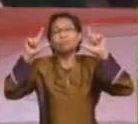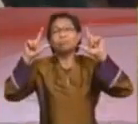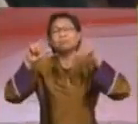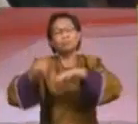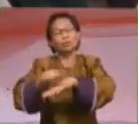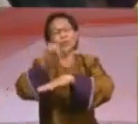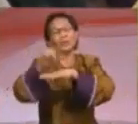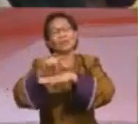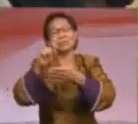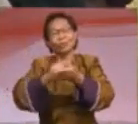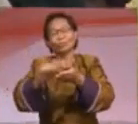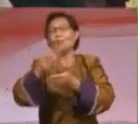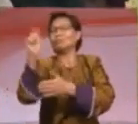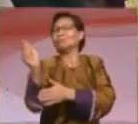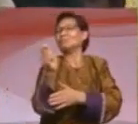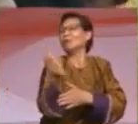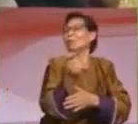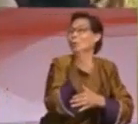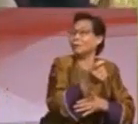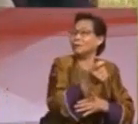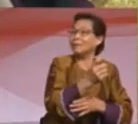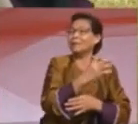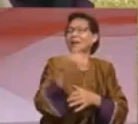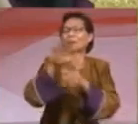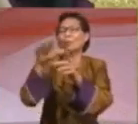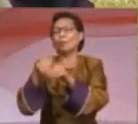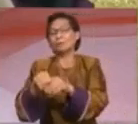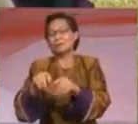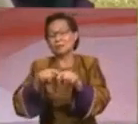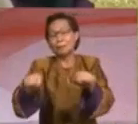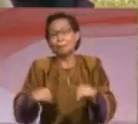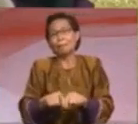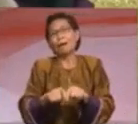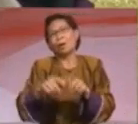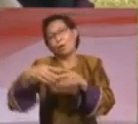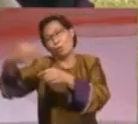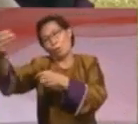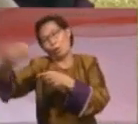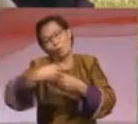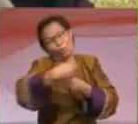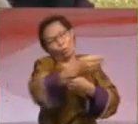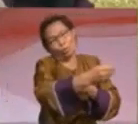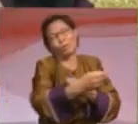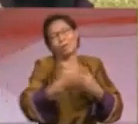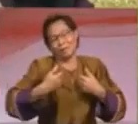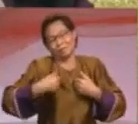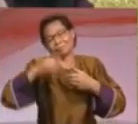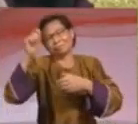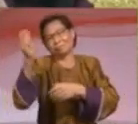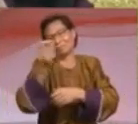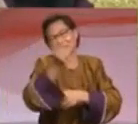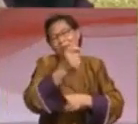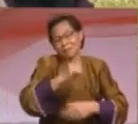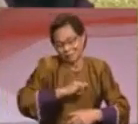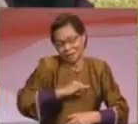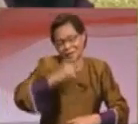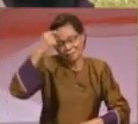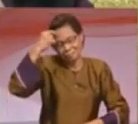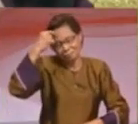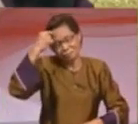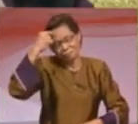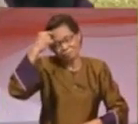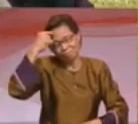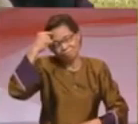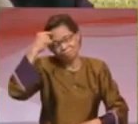kegunaannya termasuk di tempat-tempat awal jadi saya enggak ini